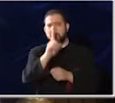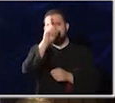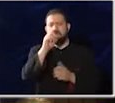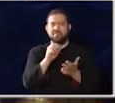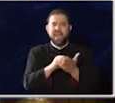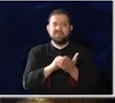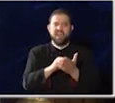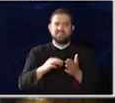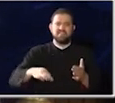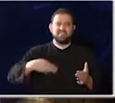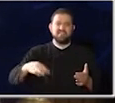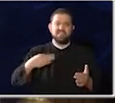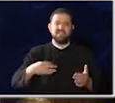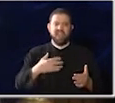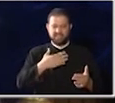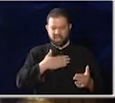mod,